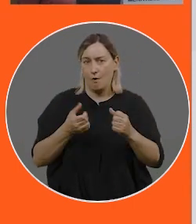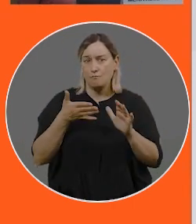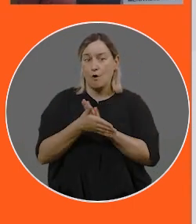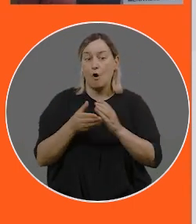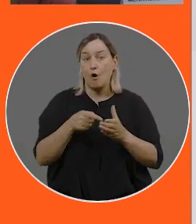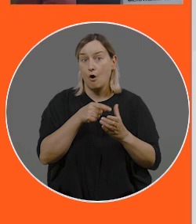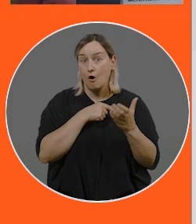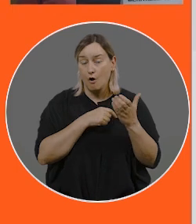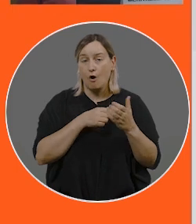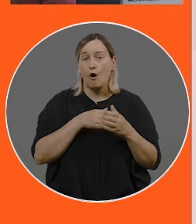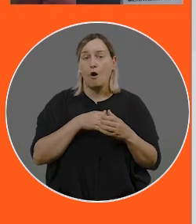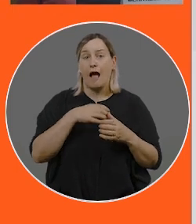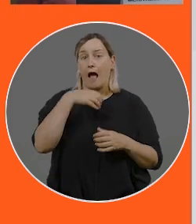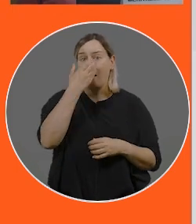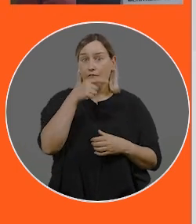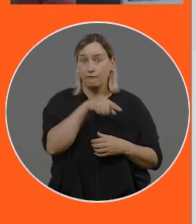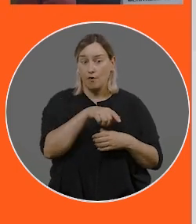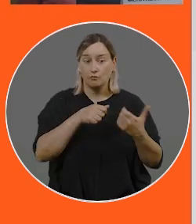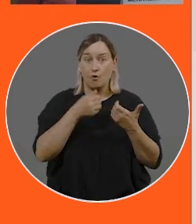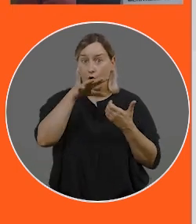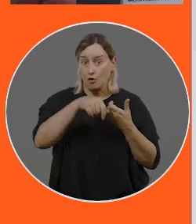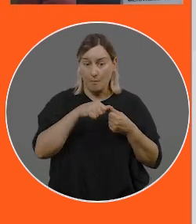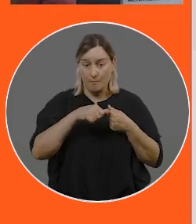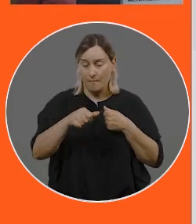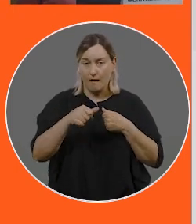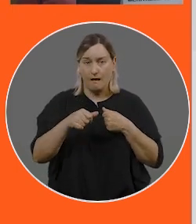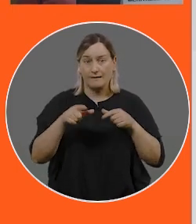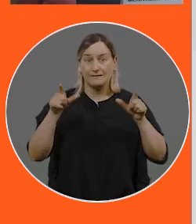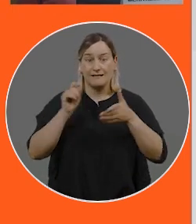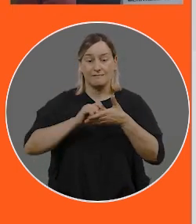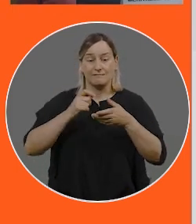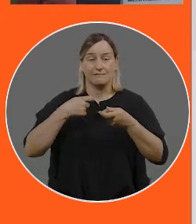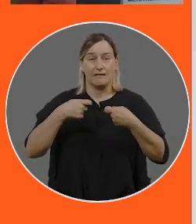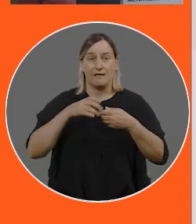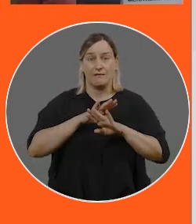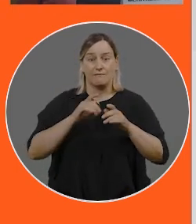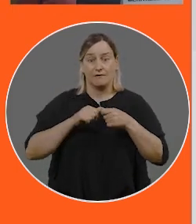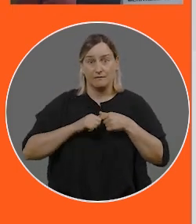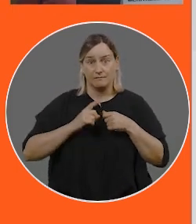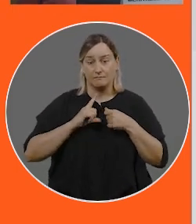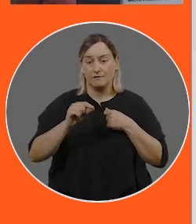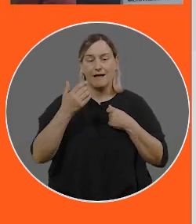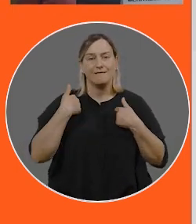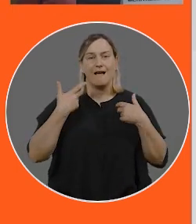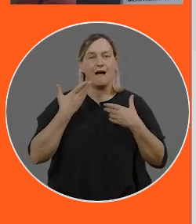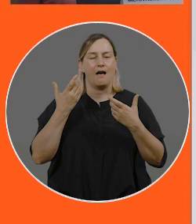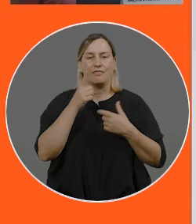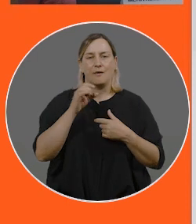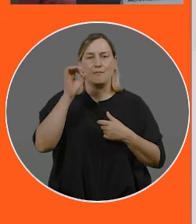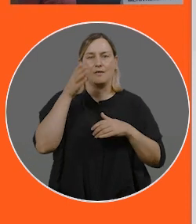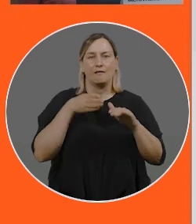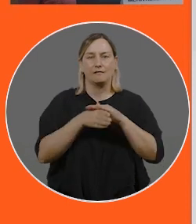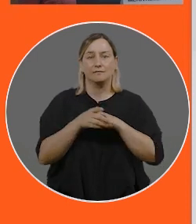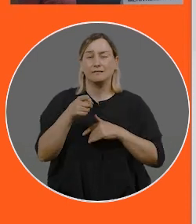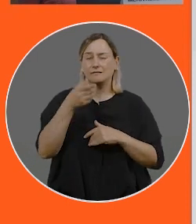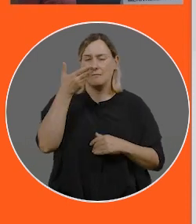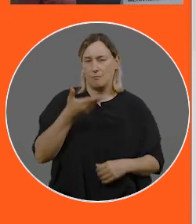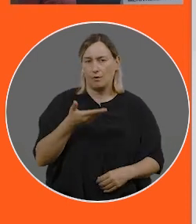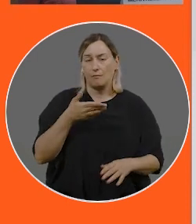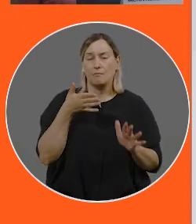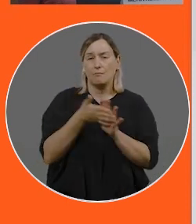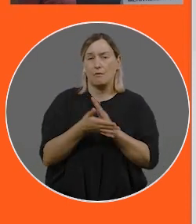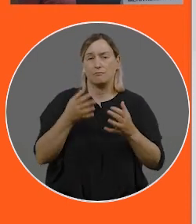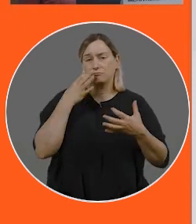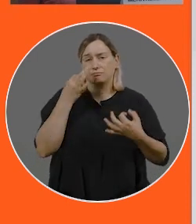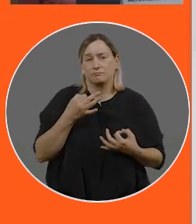un iPhone que tu des que el compres, surts de la botiga, és accessible. Això és important perquè en realitat ens